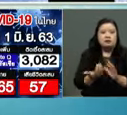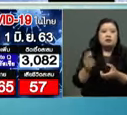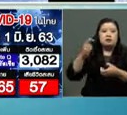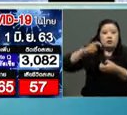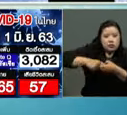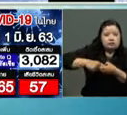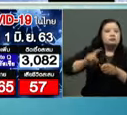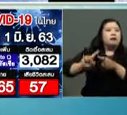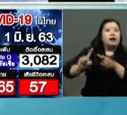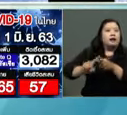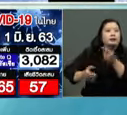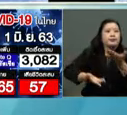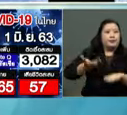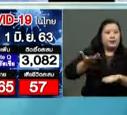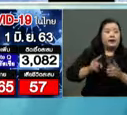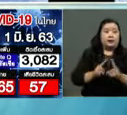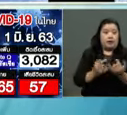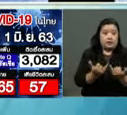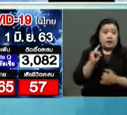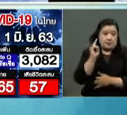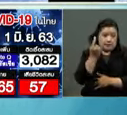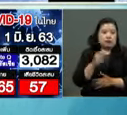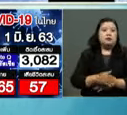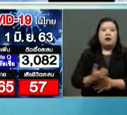อย่างแล้วนะครับใครชนะดอทคอมเป็นเข้าไปในเว็บไซต์นะครับทุกคนก็เข้าไปได้แล้วก็ไปสแกนนั้นแล้วอะไรทั้งหลายอยู่ในแบตแพลตฟอร์มตัวนี้ก็เบียร์1อันนี้ล่าสุดมาคือให้โหลดแอปไทยชนะง่ายมากผมก็มาใช้ส่วนตัวเนี่ยติดว่าอยู่ในโทรศัพท์มือถืออยู่ใช้ง่ายมากเลยครับตอนนี้เป็นคนใช้เป็นยังไงบ้าง